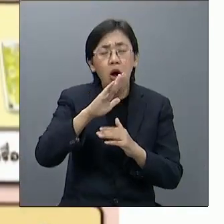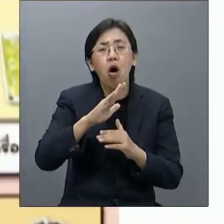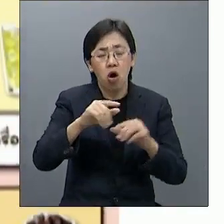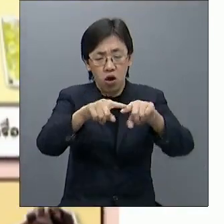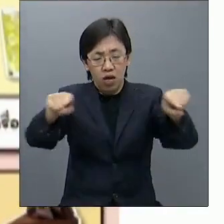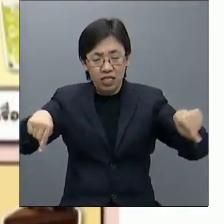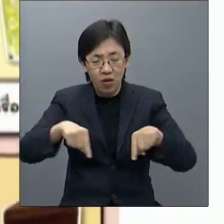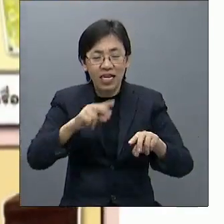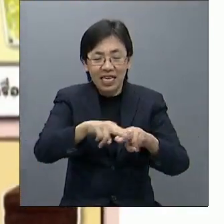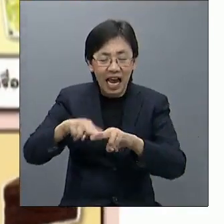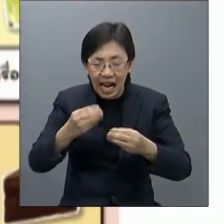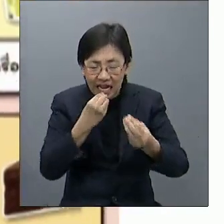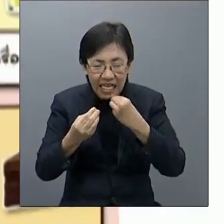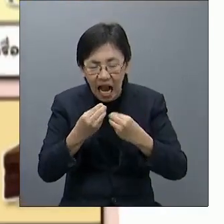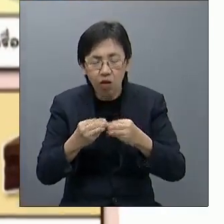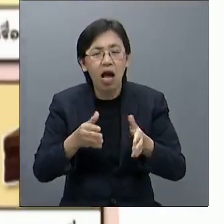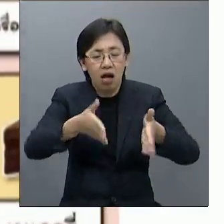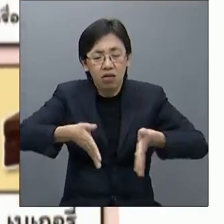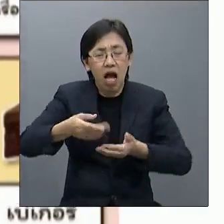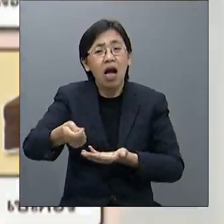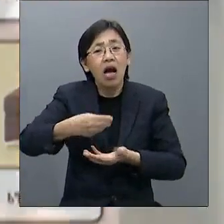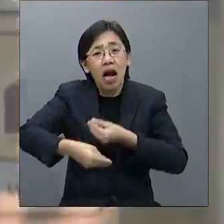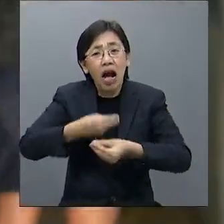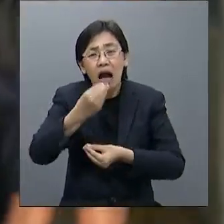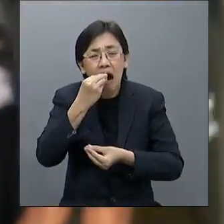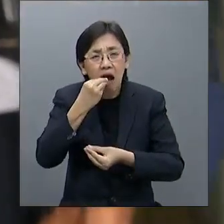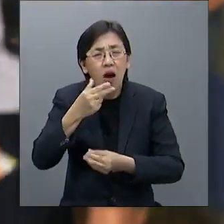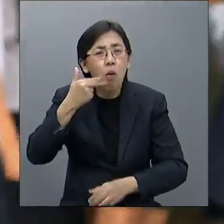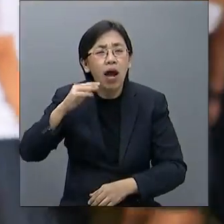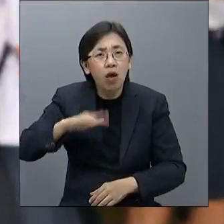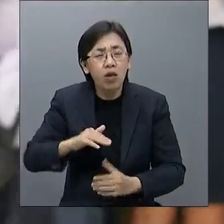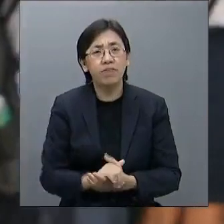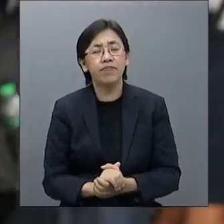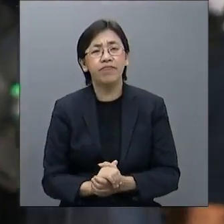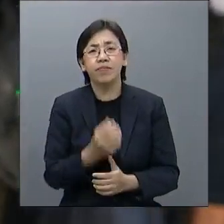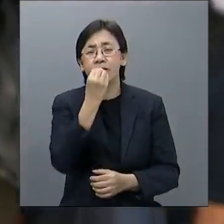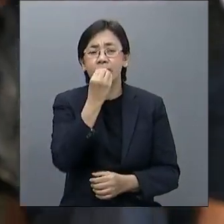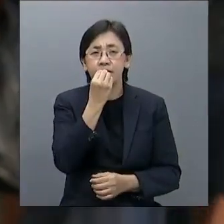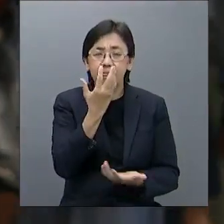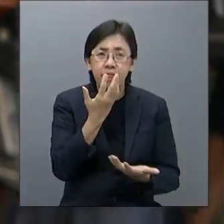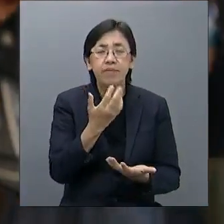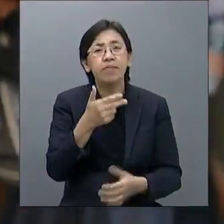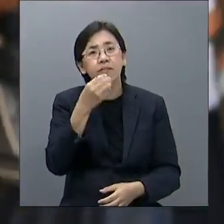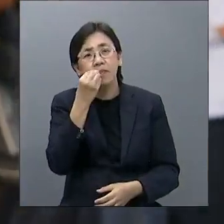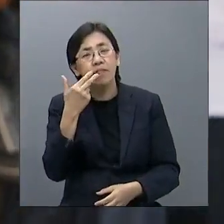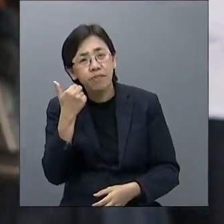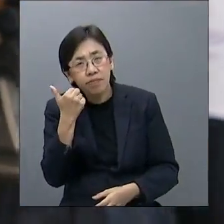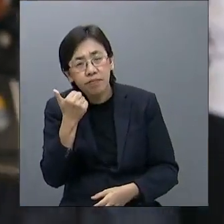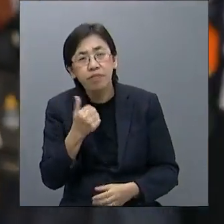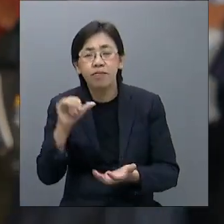านนะคะทีนี้ในเกณฑ์โรงอาหารอ่อนหวานเนี่ยเราก็จะมีเกณฑ์ให้โรงเรียนดูทั้งเรื่องอาหารคาวและอาหารหวานเรื่องเครื่องปรุง